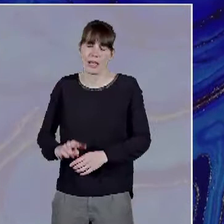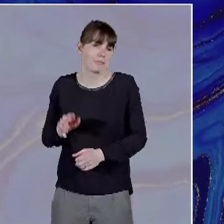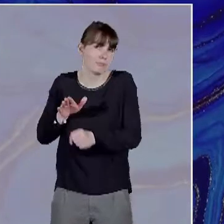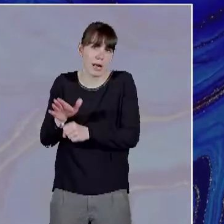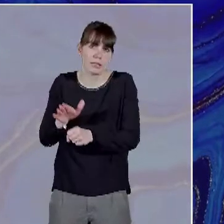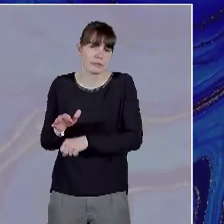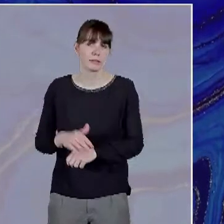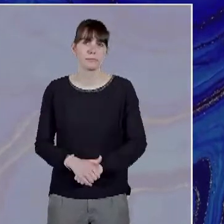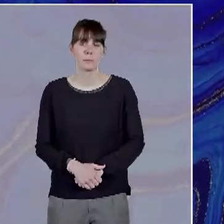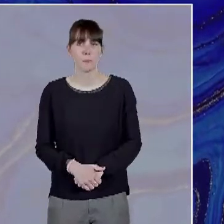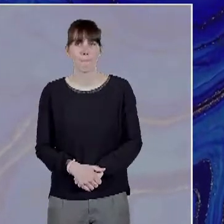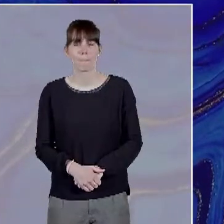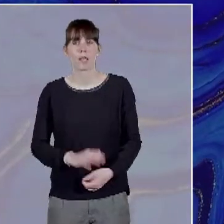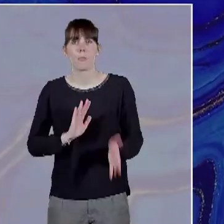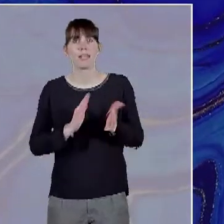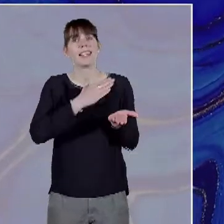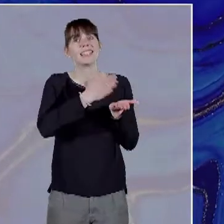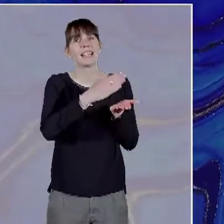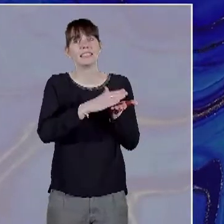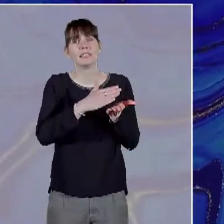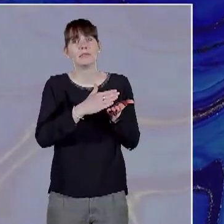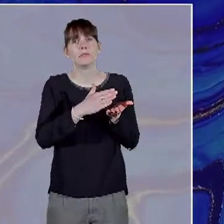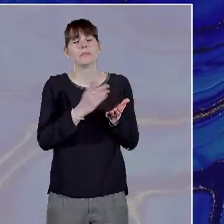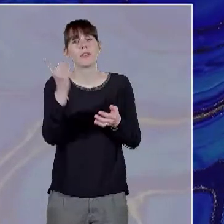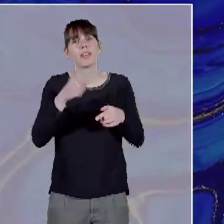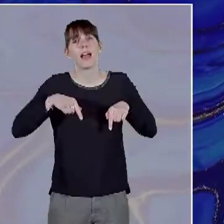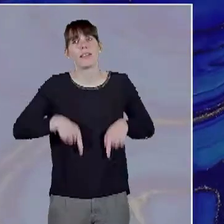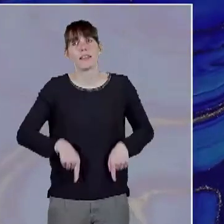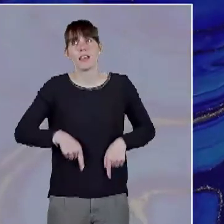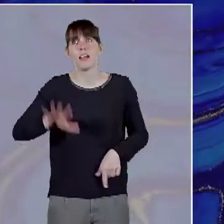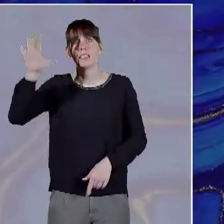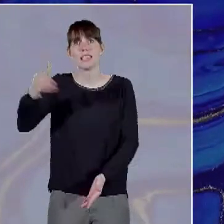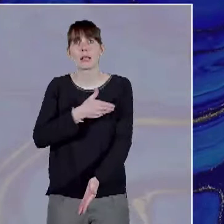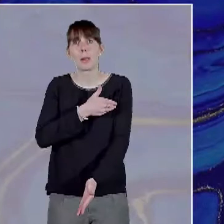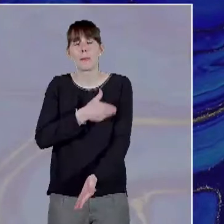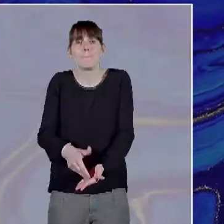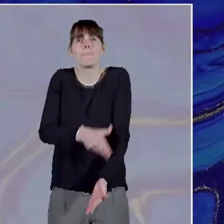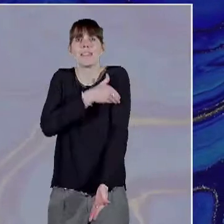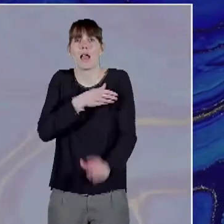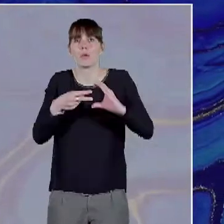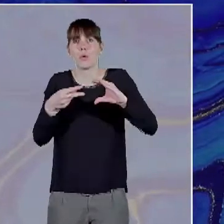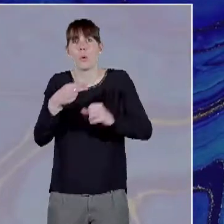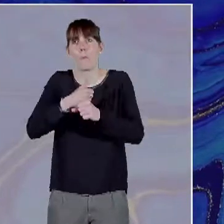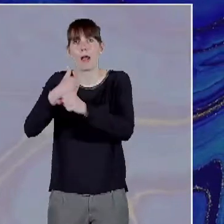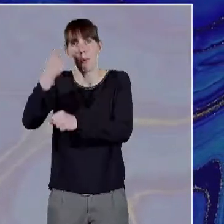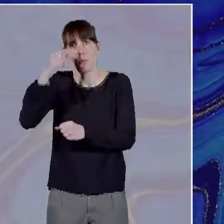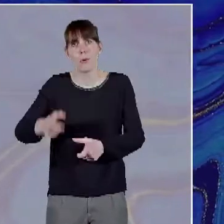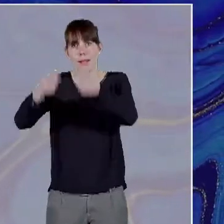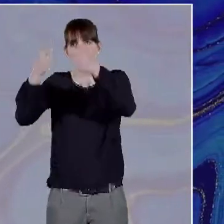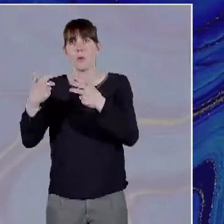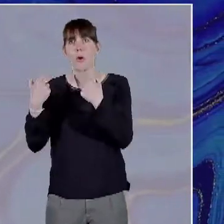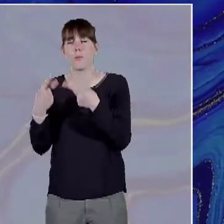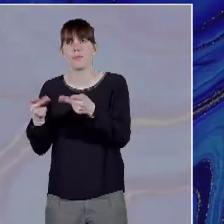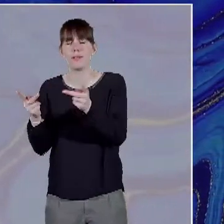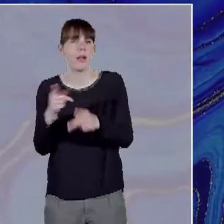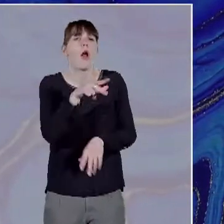reste à des crédits d'État, j'ai bien peur que les 5 milliards d'euros par an, rien que pour les bâtiments publics, je ne vous parle pas des logements, en tout, c'est